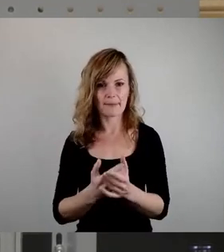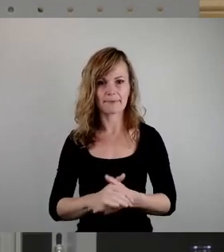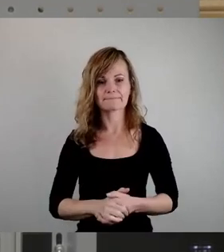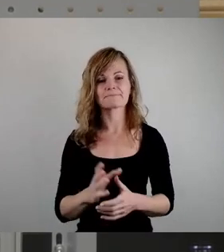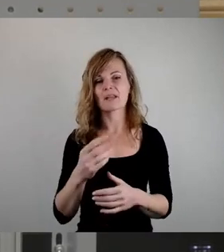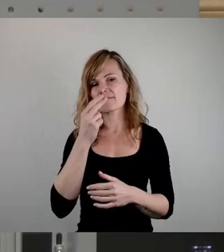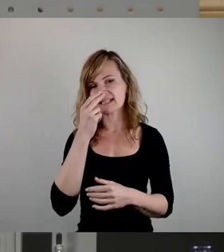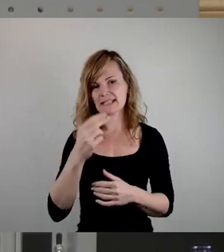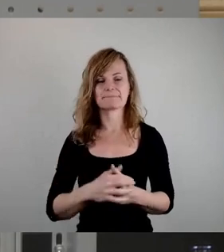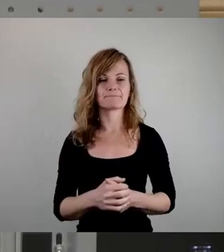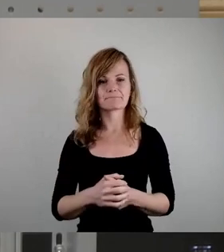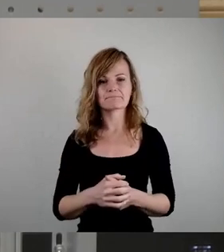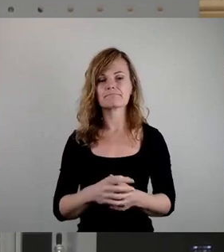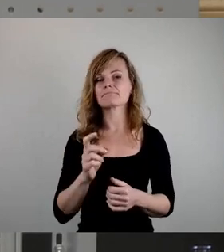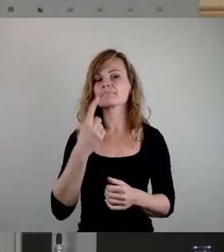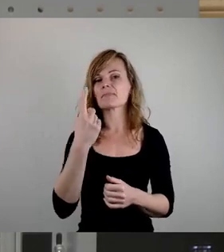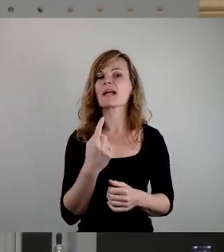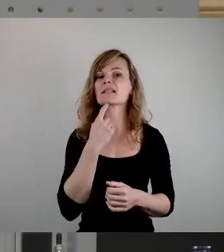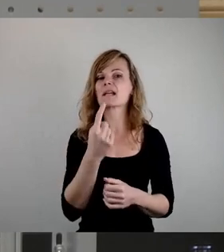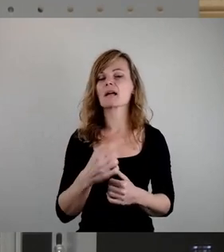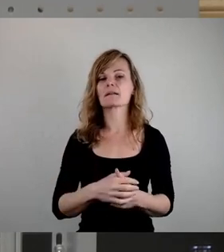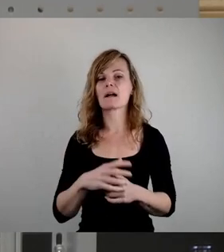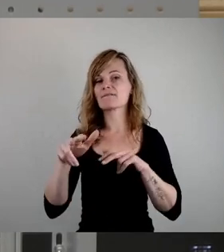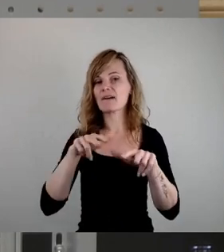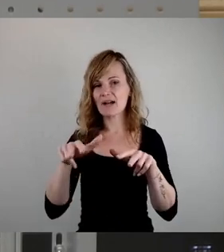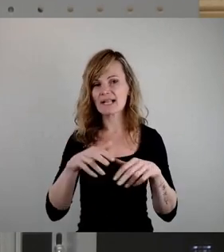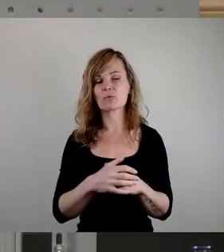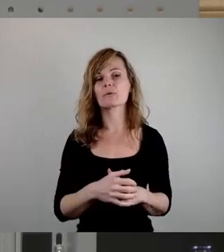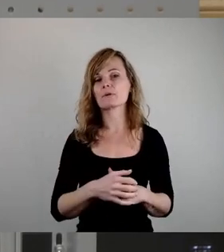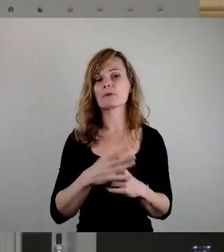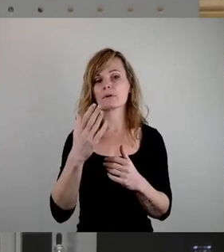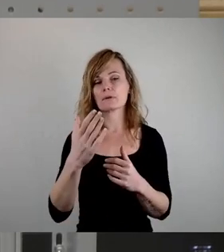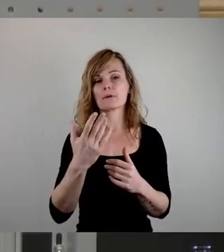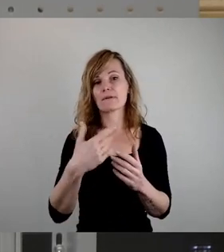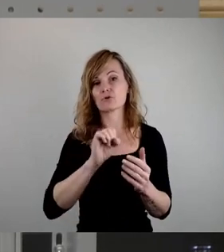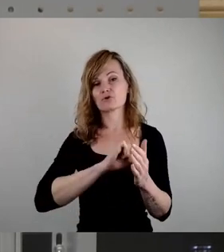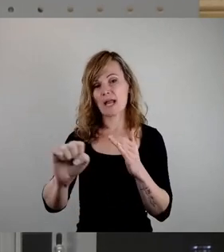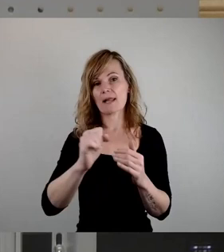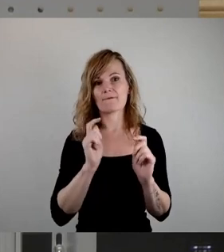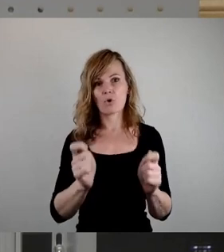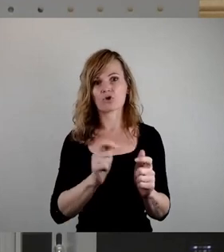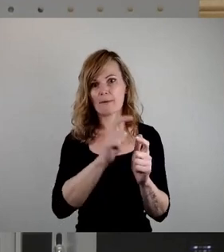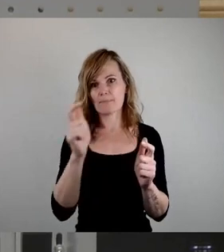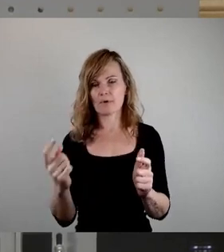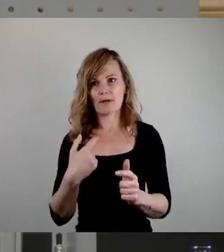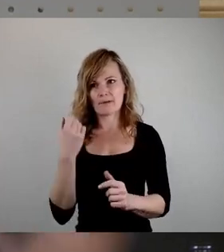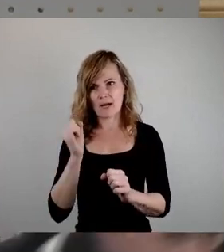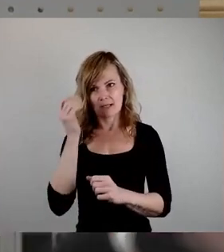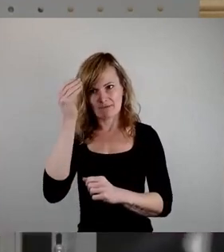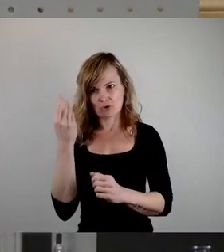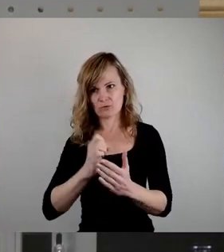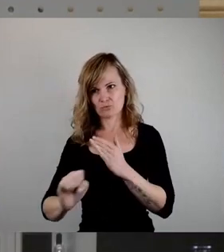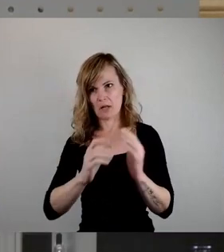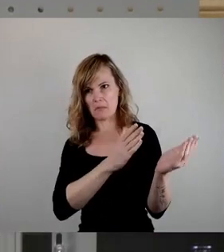sehen und ich sage Ihnen eins, die Verwaltung wird schneller kommen mit einem Brückenvorschlag, als wir uns das alle vorstellen können. Dankeschön.